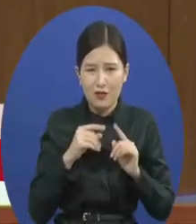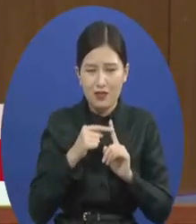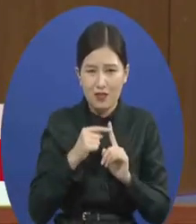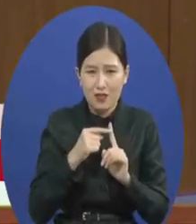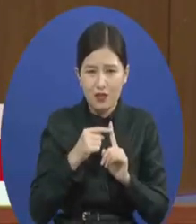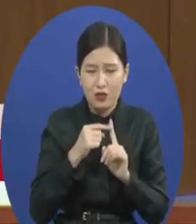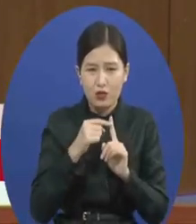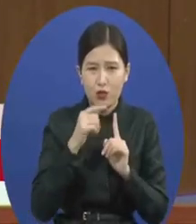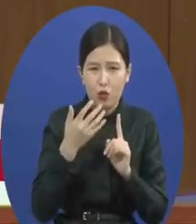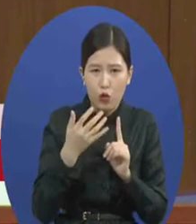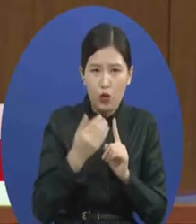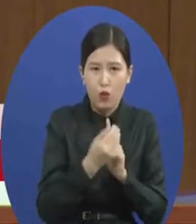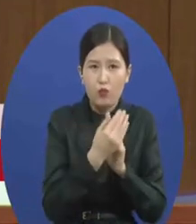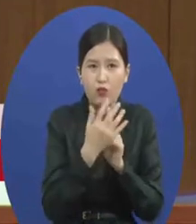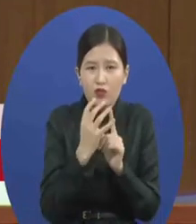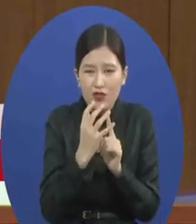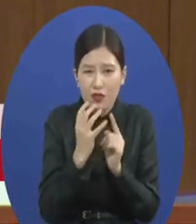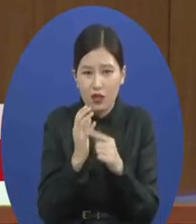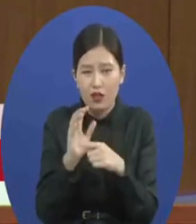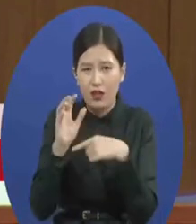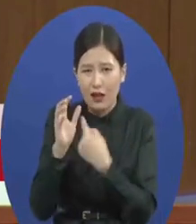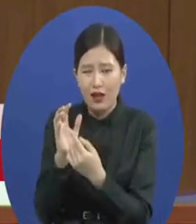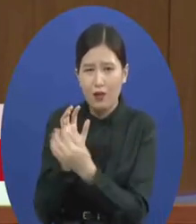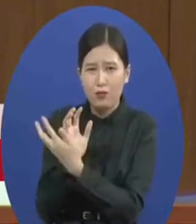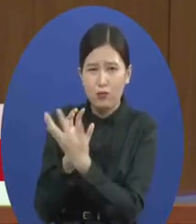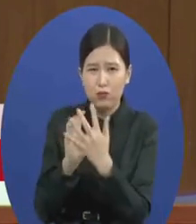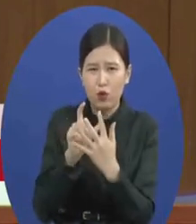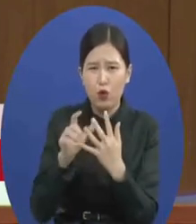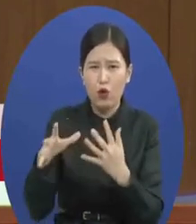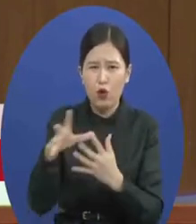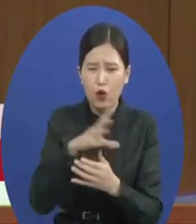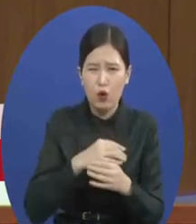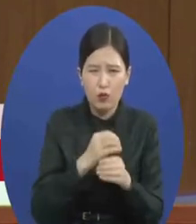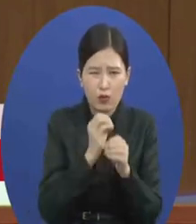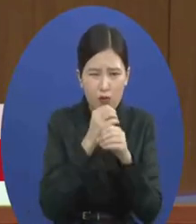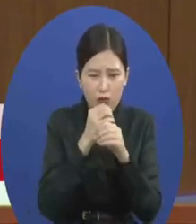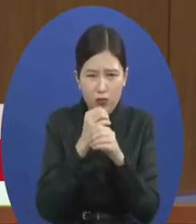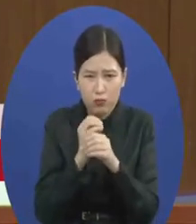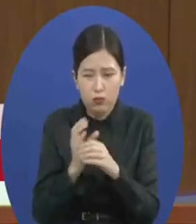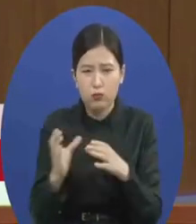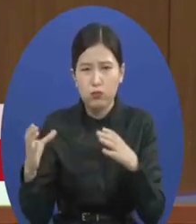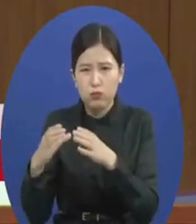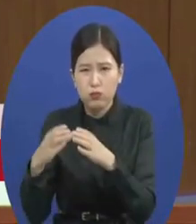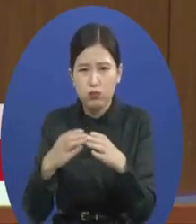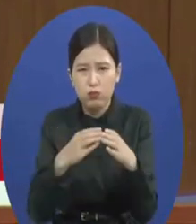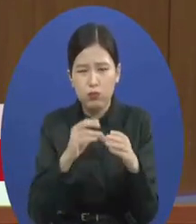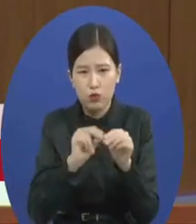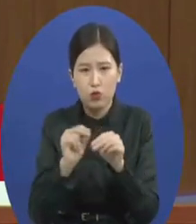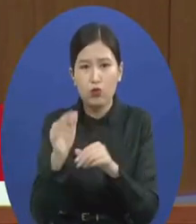хүмүүсийг тусгаарлаж эмчилгээ шинжилгээнд хамрууллаа. Улсын хэмжээнд нийтдээ